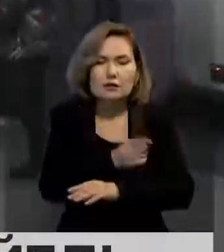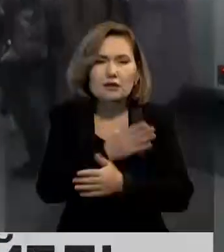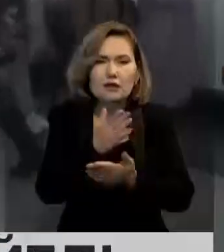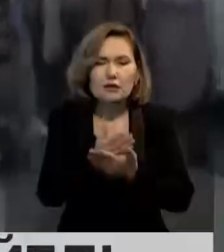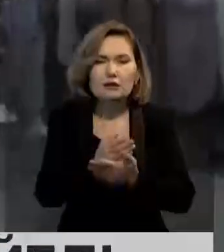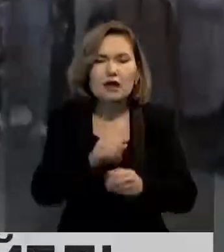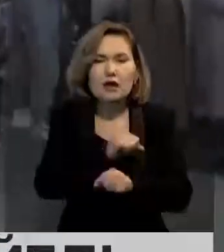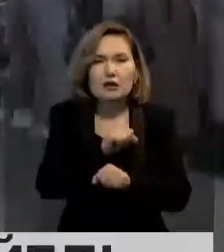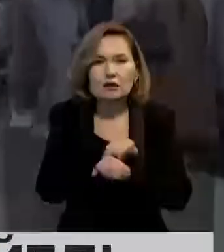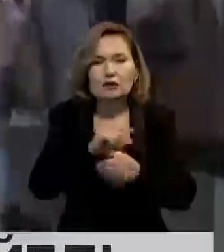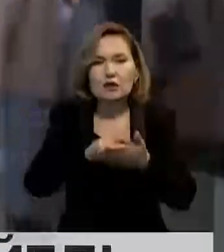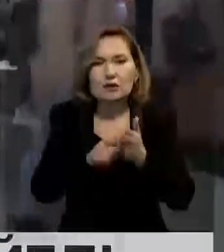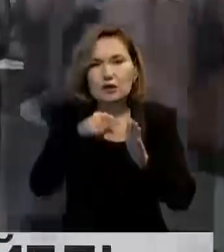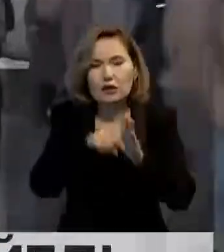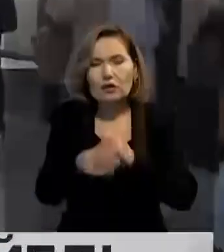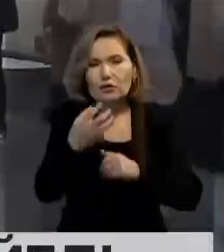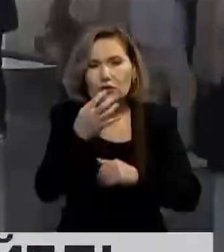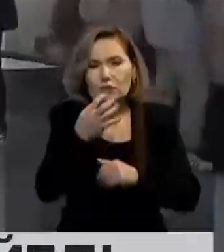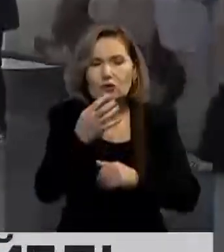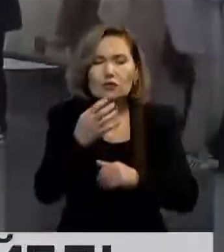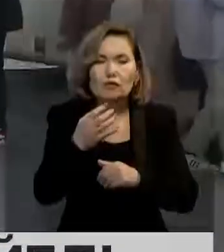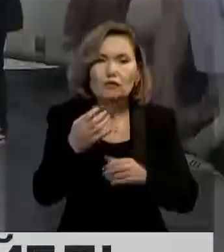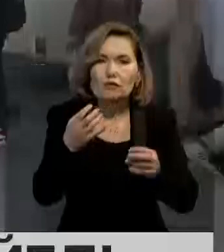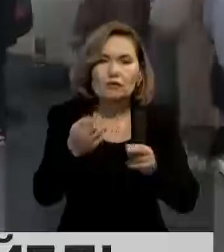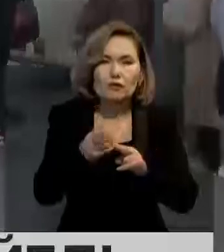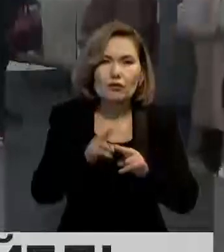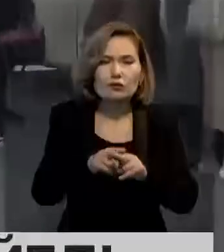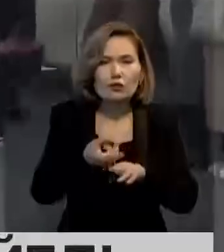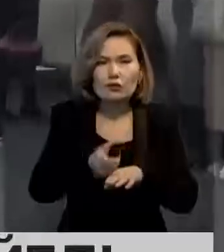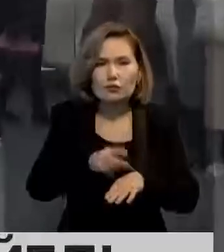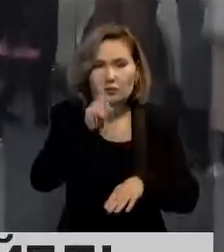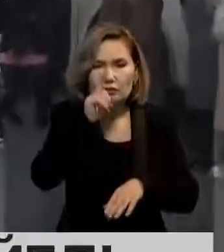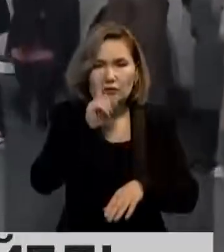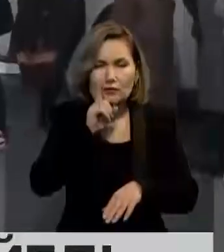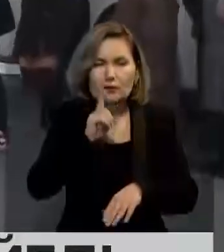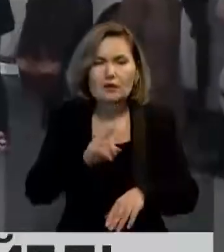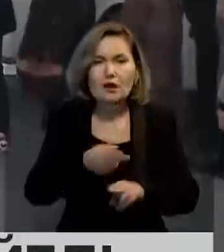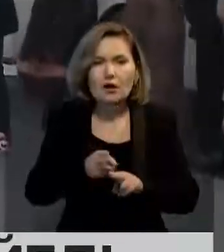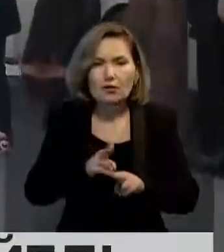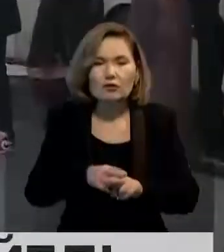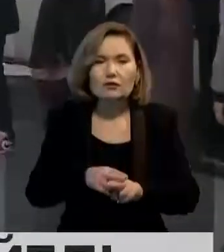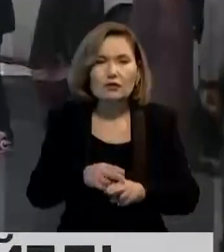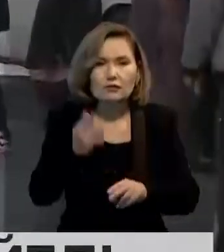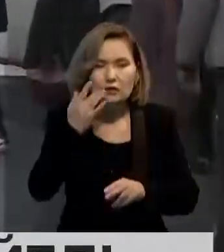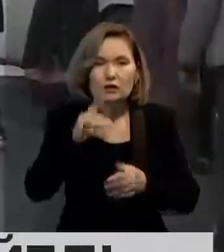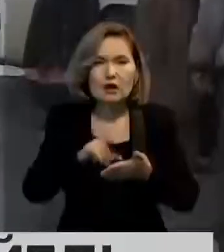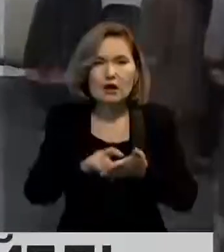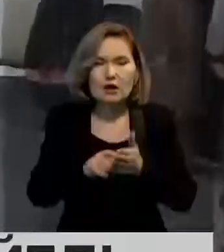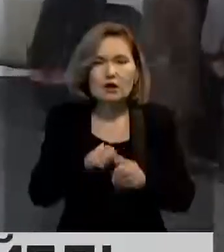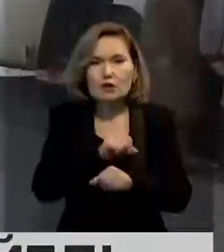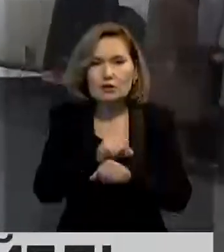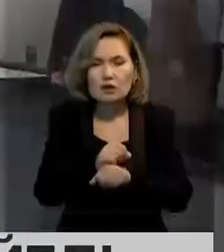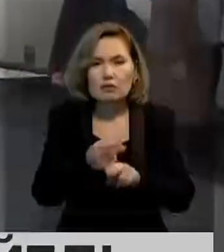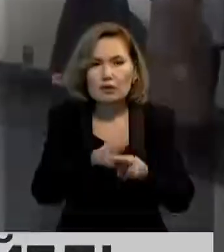болу керек сіздің ойыңызша? Жылытатын не болса, бір кісіні қойып қойса мысалы үшін ответственный, сөйлейміз бе? Жылытып өшіріп